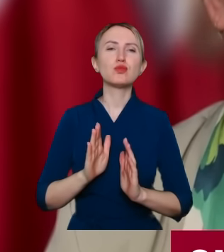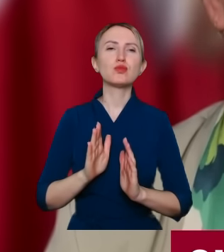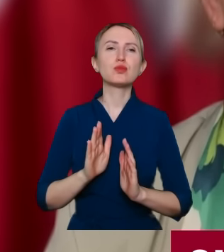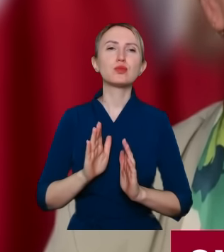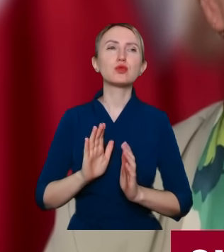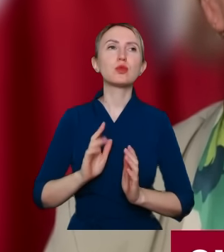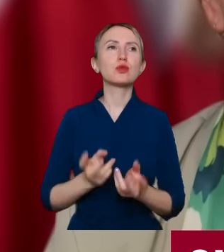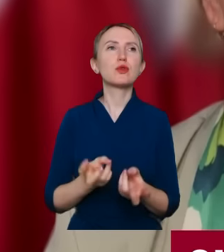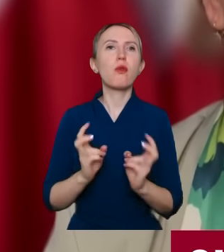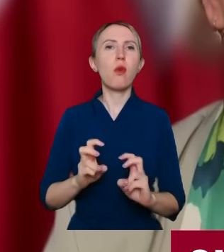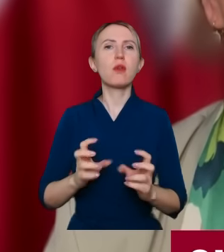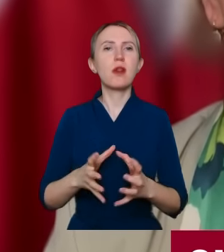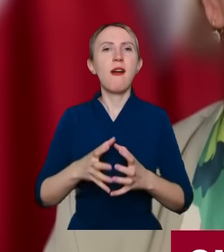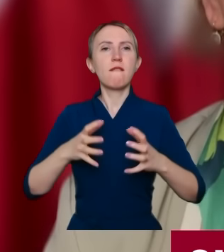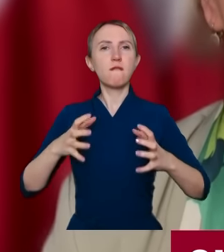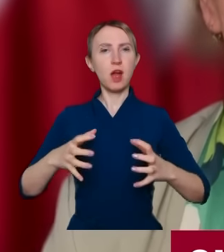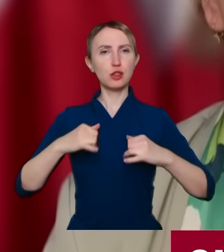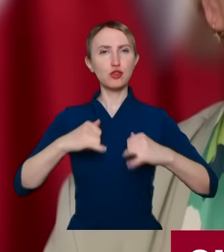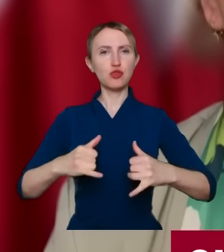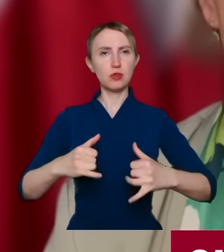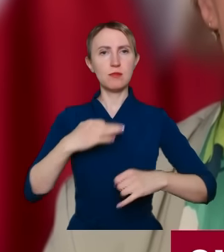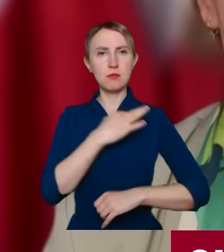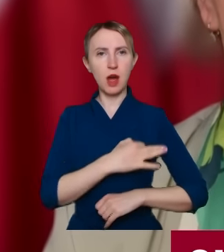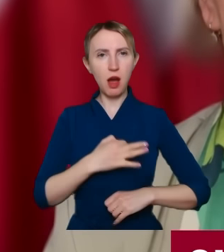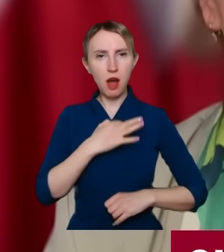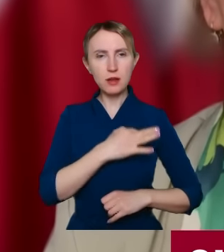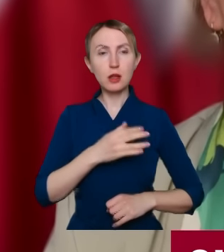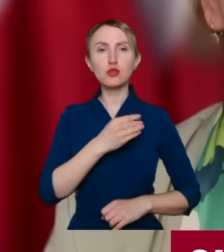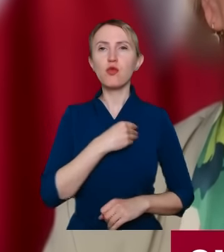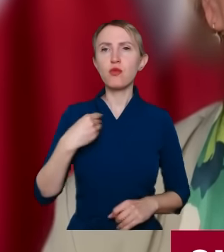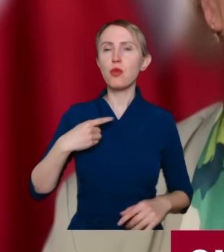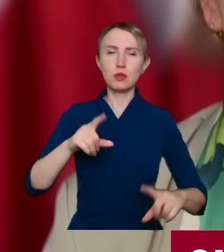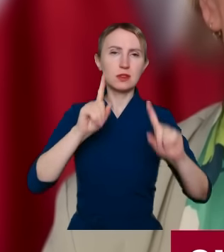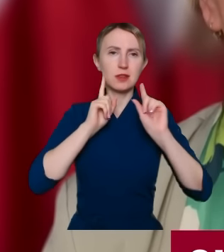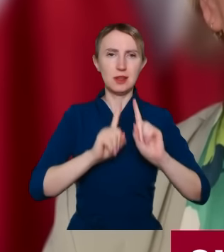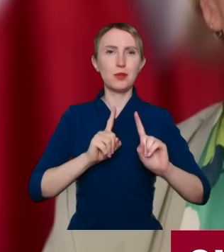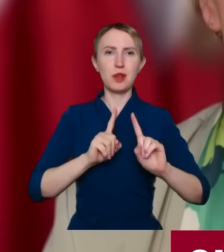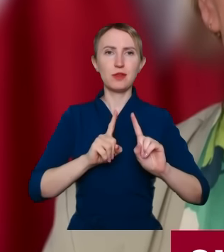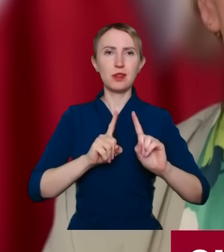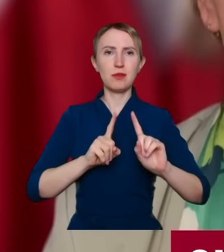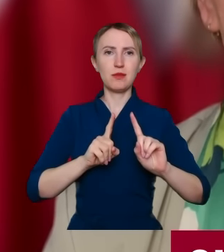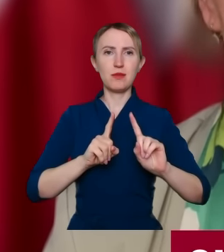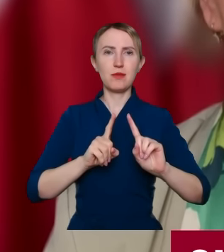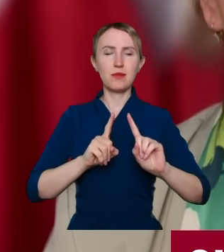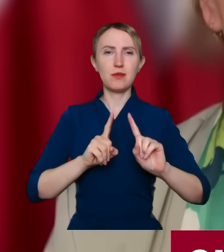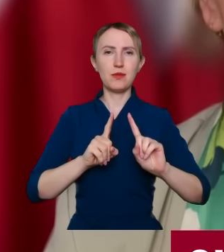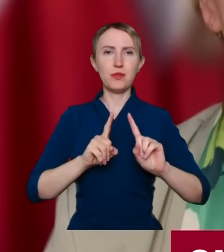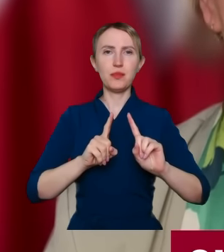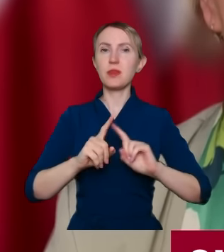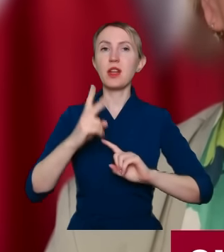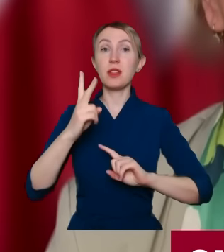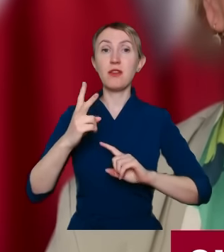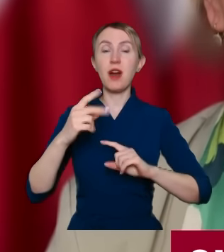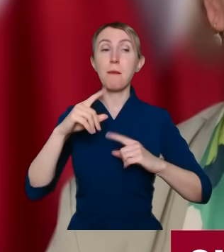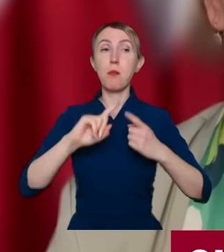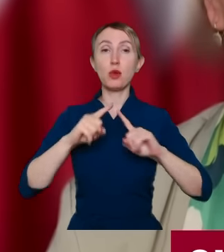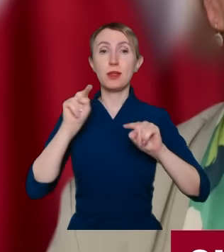jedną wielką siłę i żeby w Polsce tak naprawdę były dwie siły